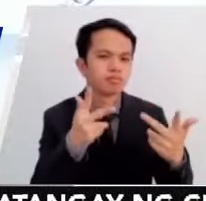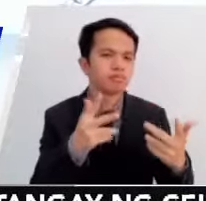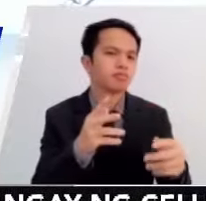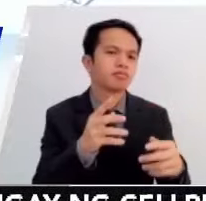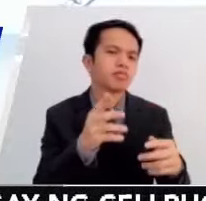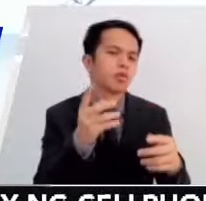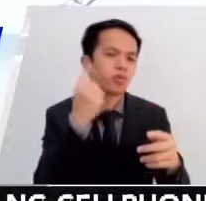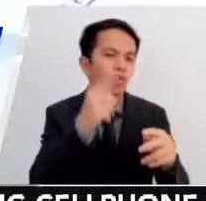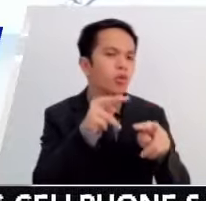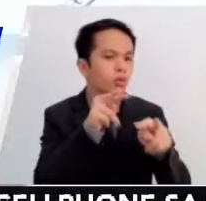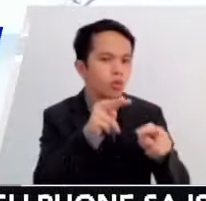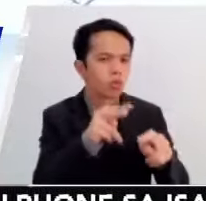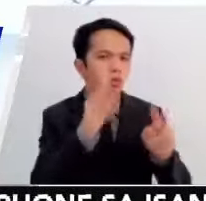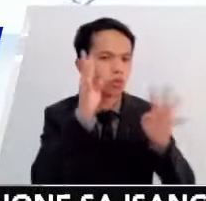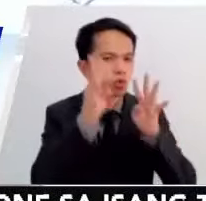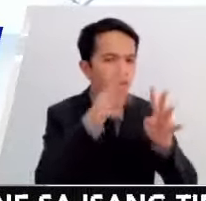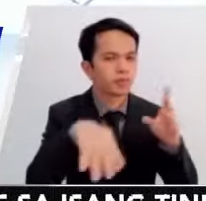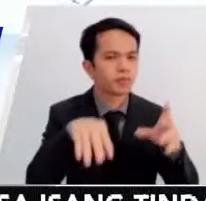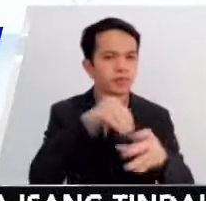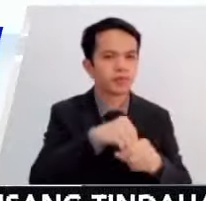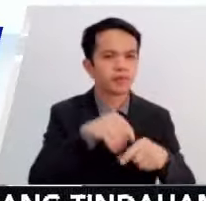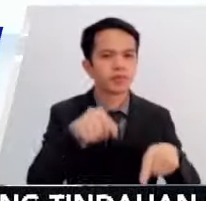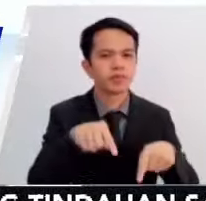creative process ng show.